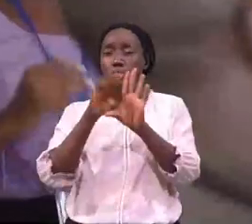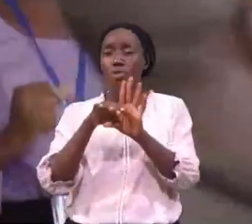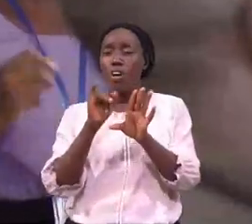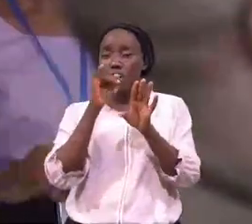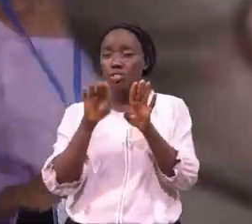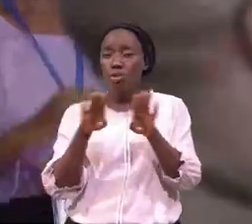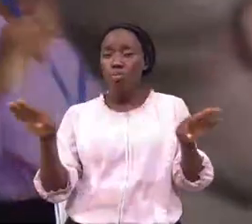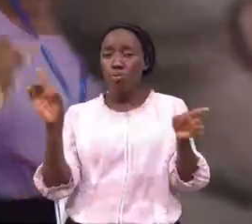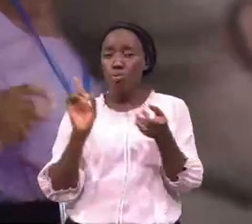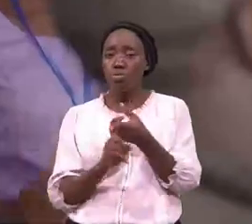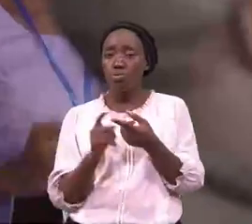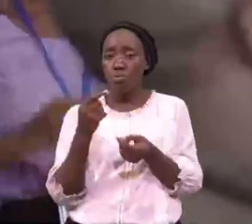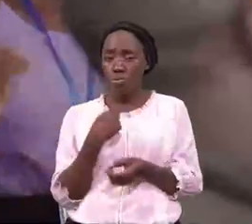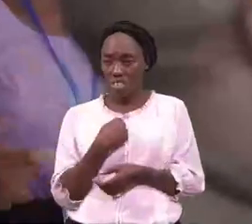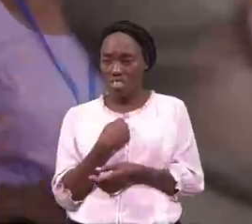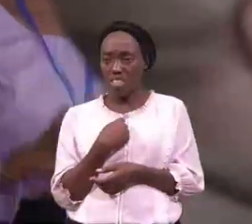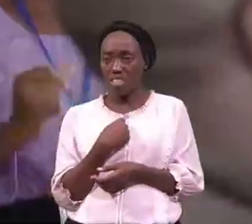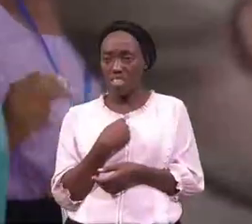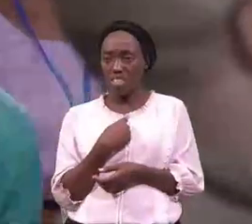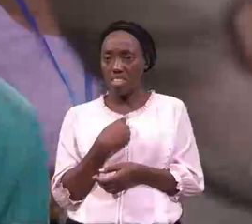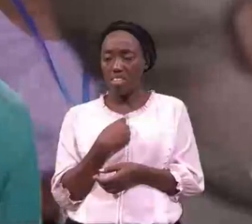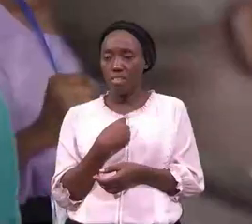une grande porte ouverte, mais ouverte.